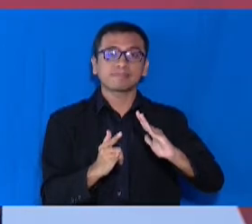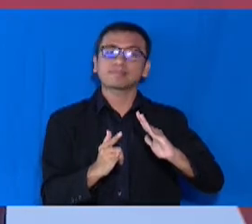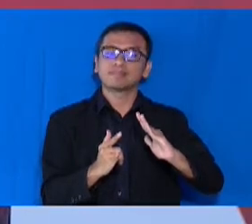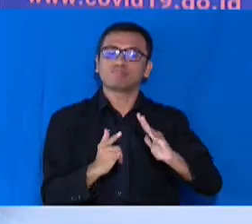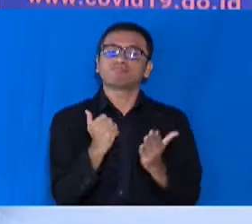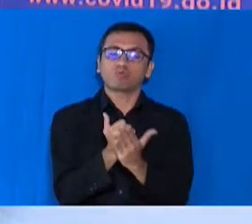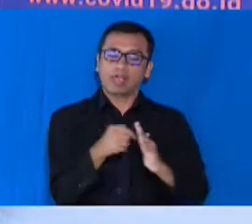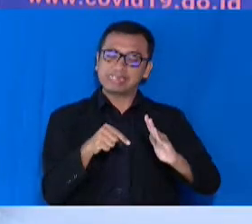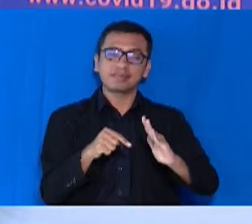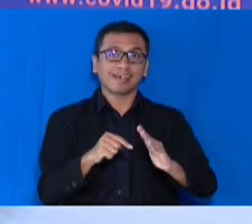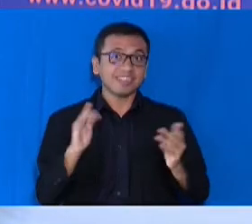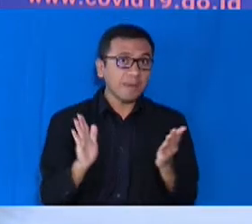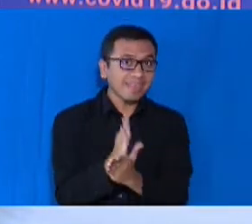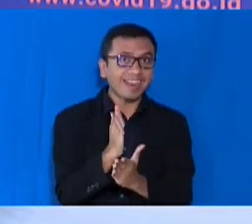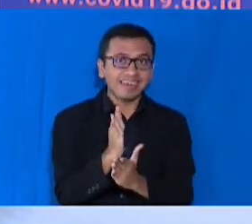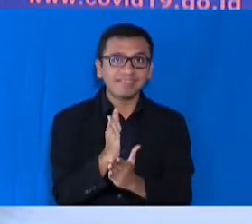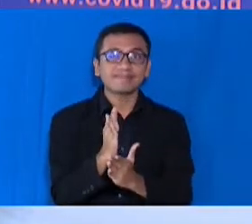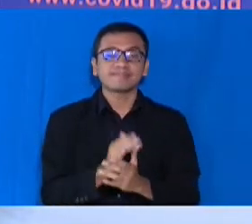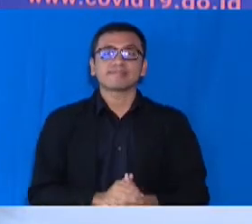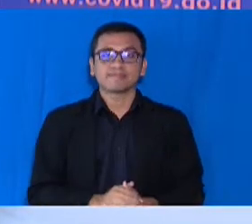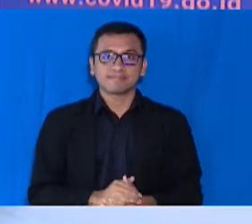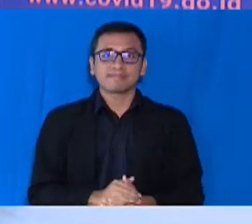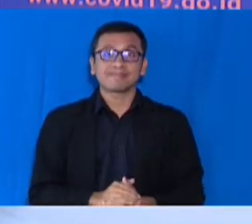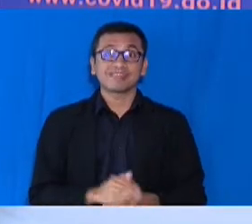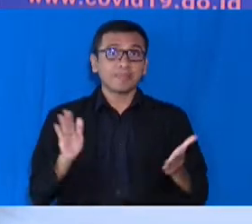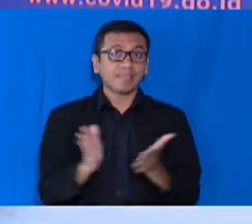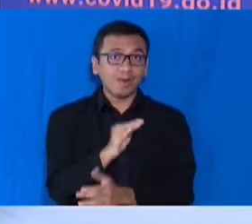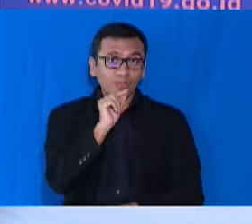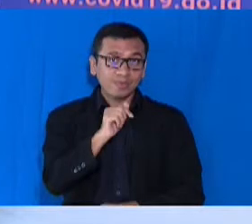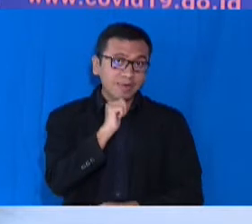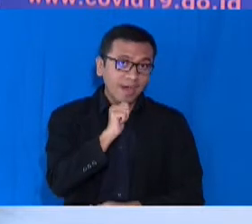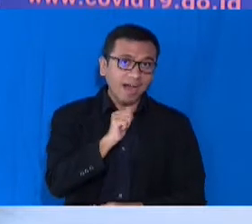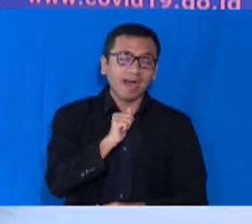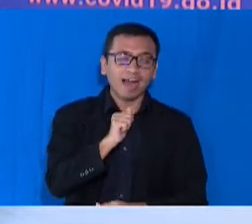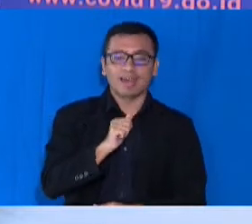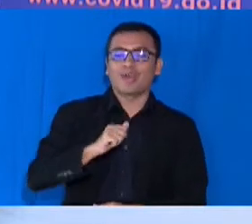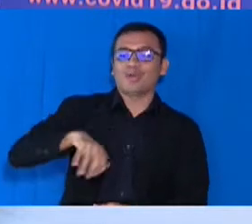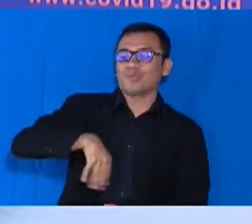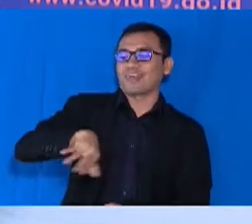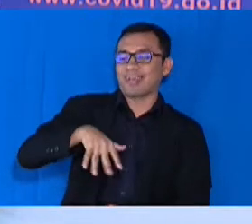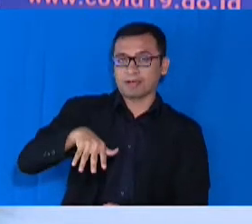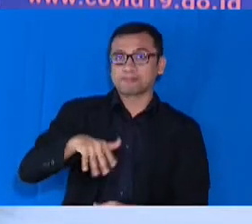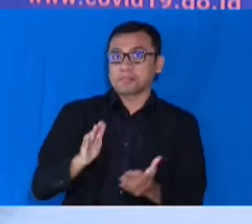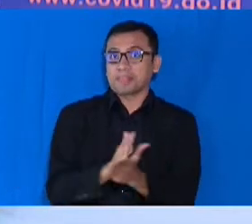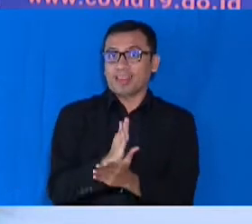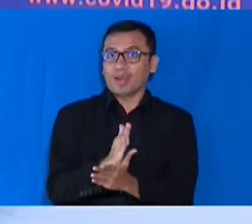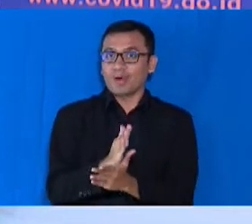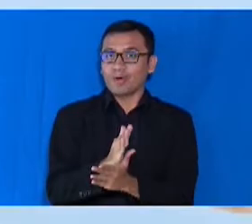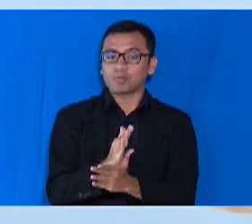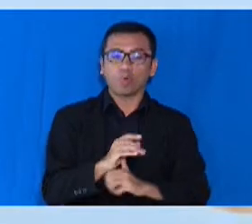kesempatan. Kesempatan bagi keluarga bagaimana bisa bersama